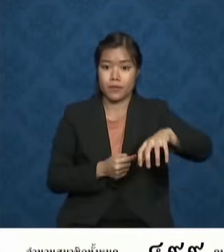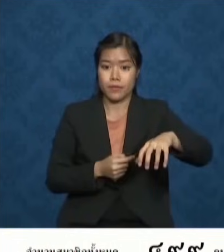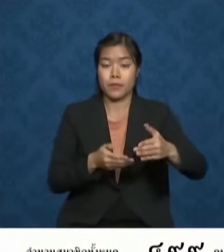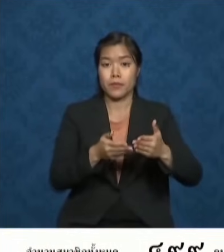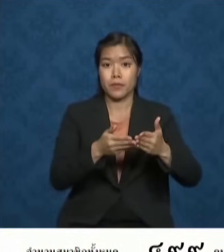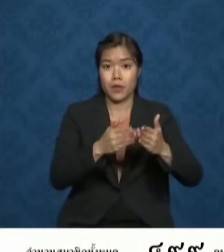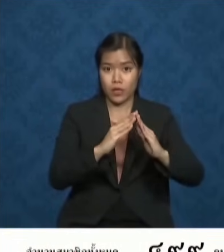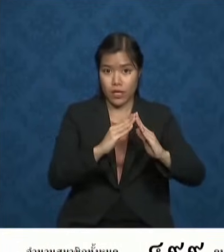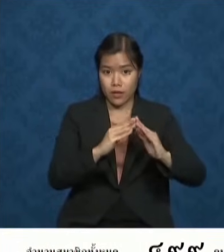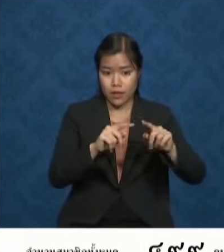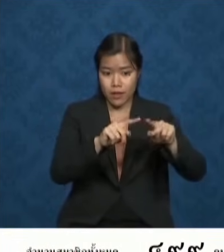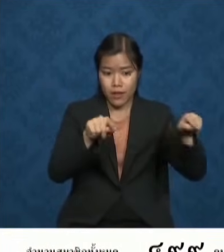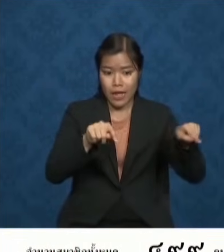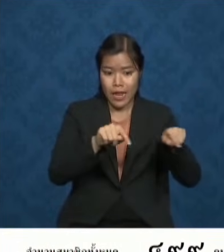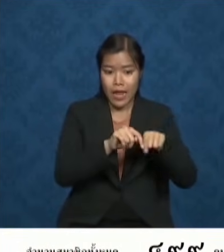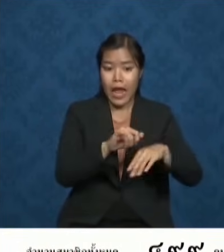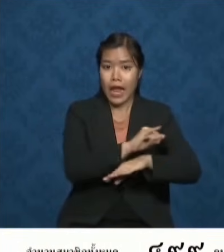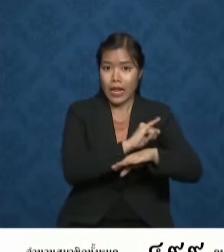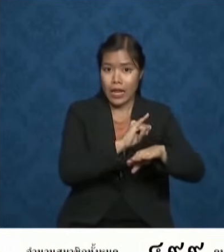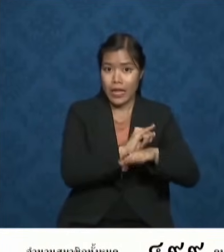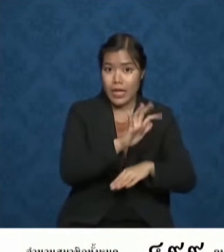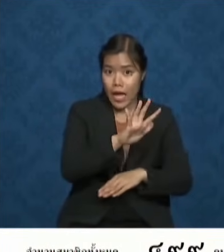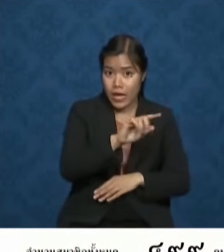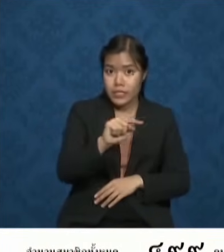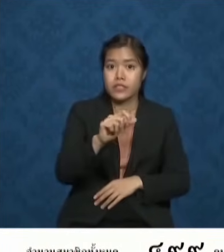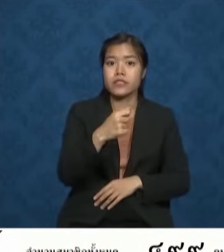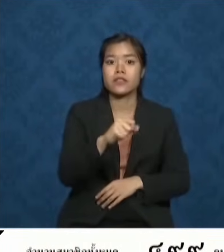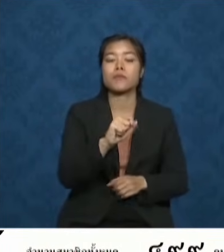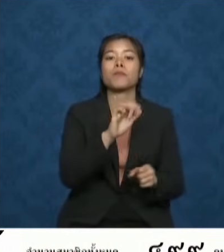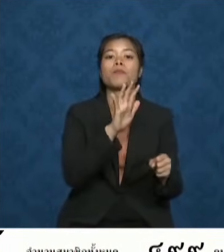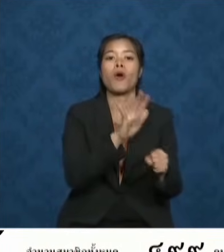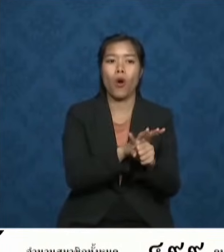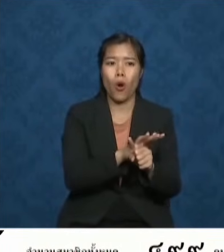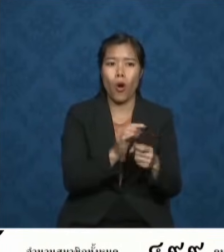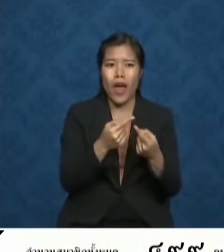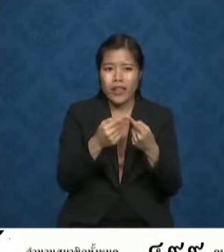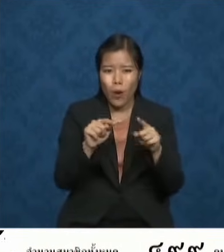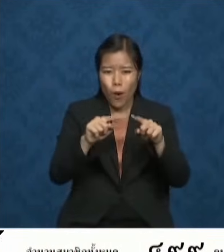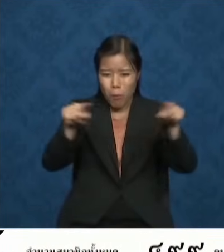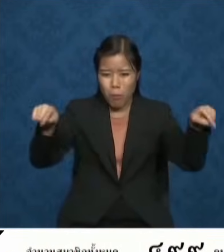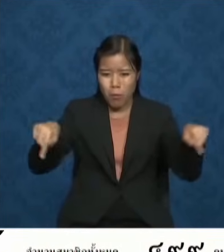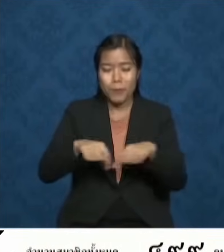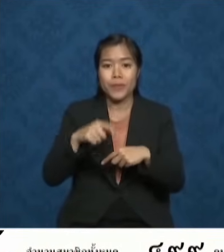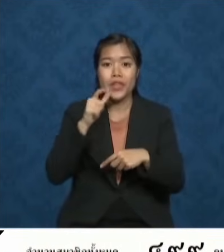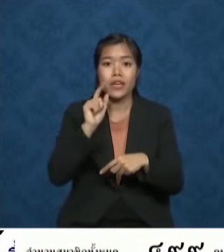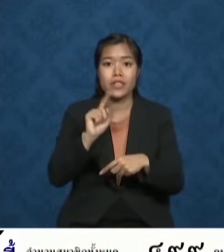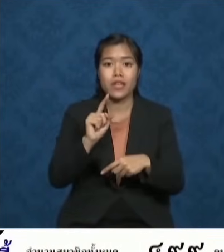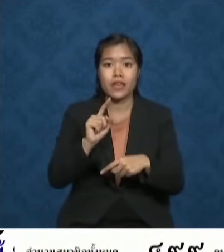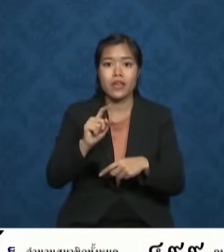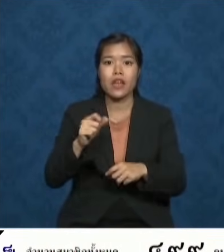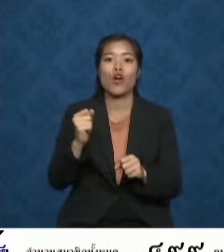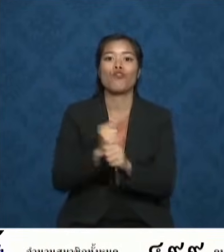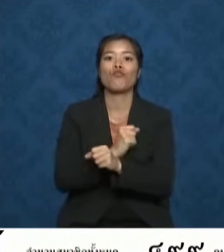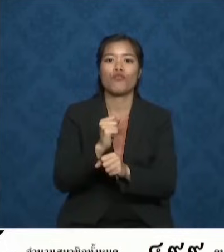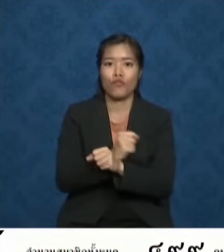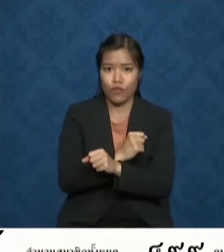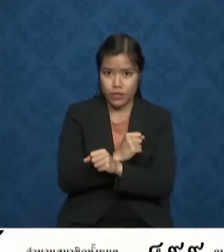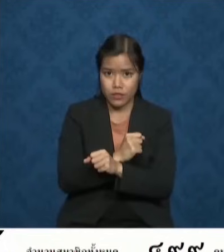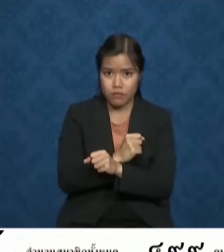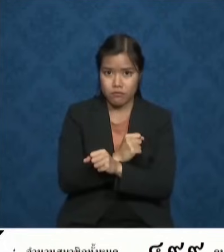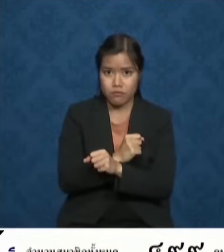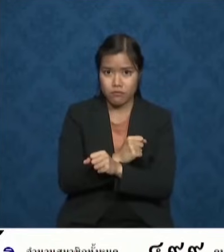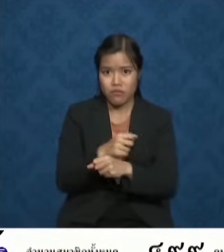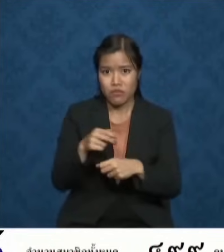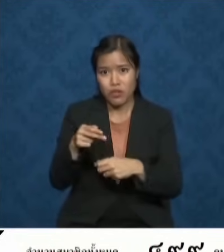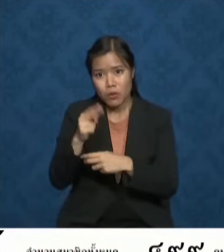น่วยนี่5ไร่10ไร่พอแต่ไอ้มันหนักคือสนามฝึกซ้อมสนามฝึกซ้อมเนี่ย